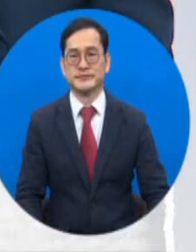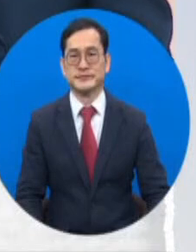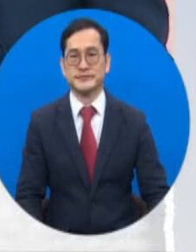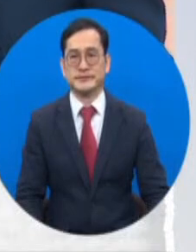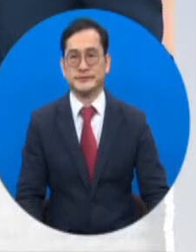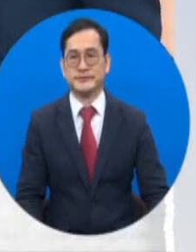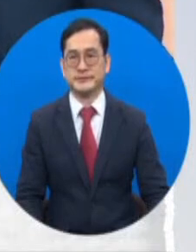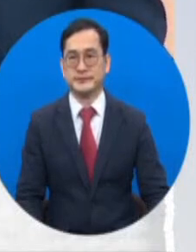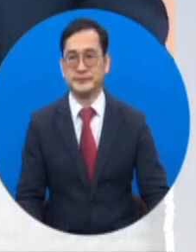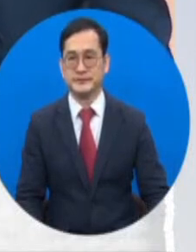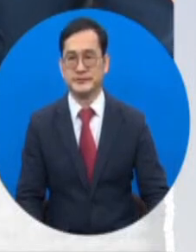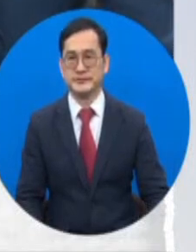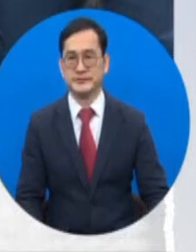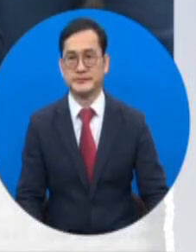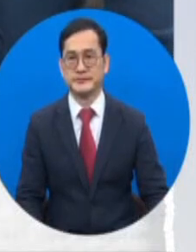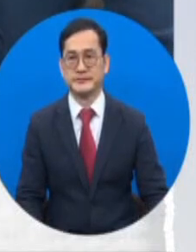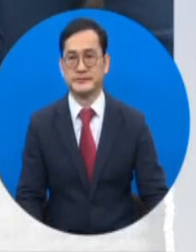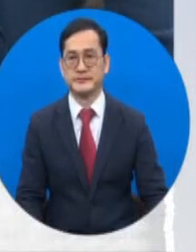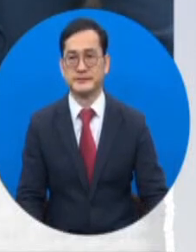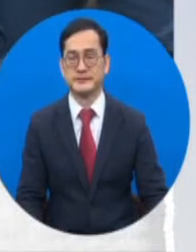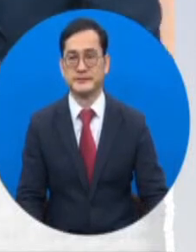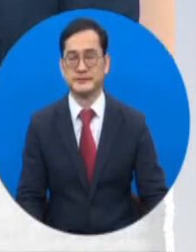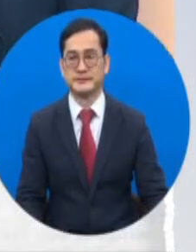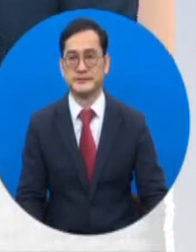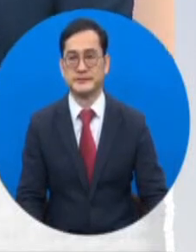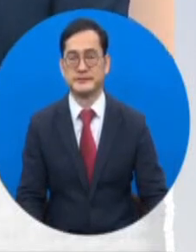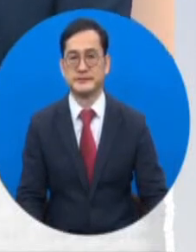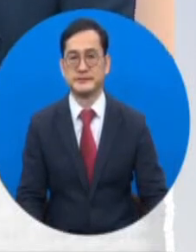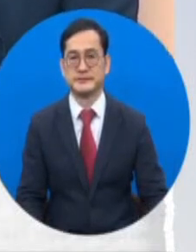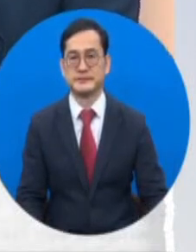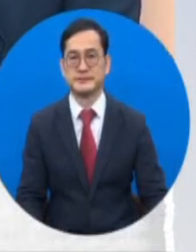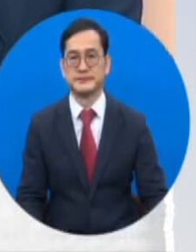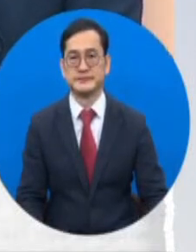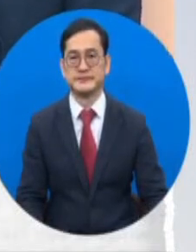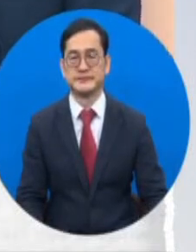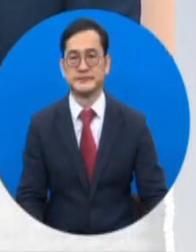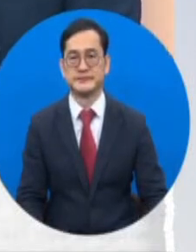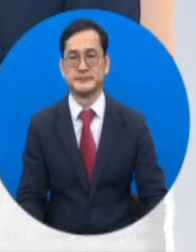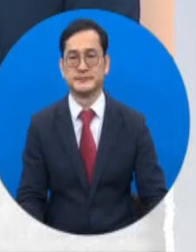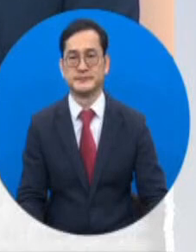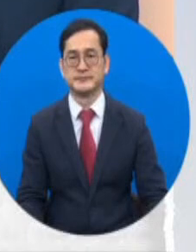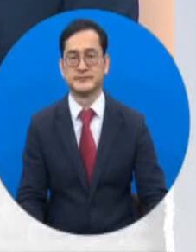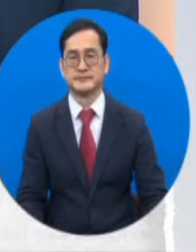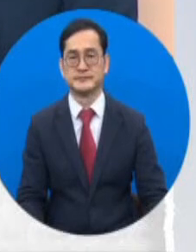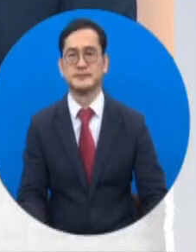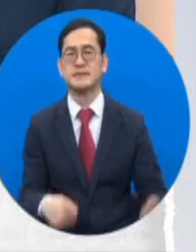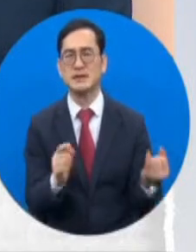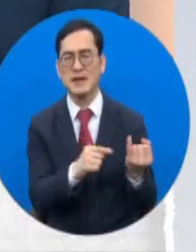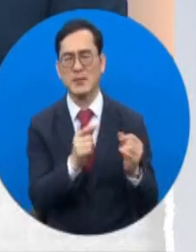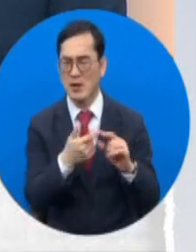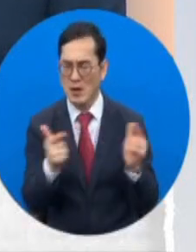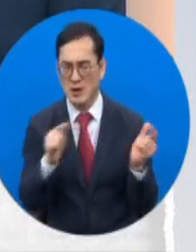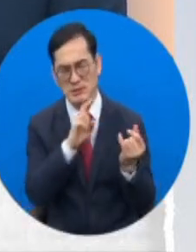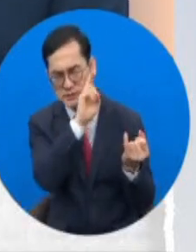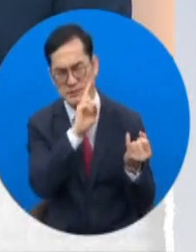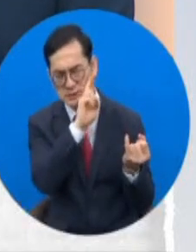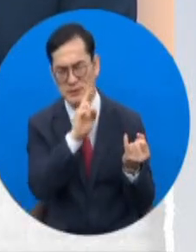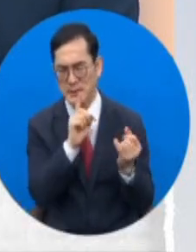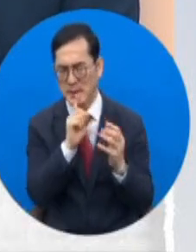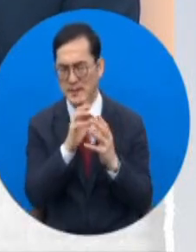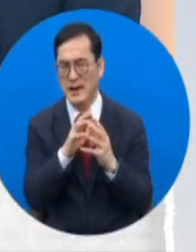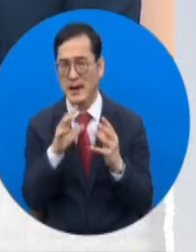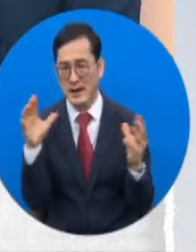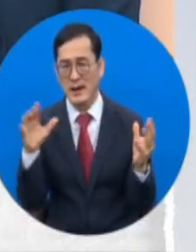조사를 받게 된 것입니다. 어쨌든 간에 그 은수미 시장이 지금까지 여러 가지 의혹들 좀 많이 제기가 된 적이 그 있었습니다.